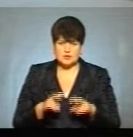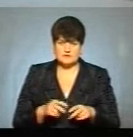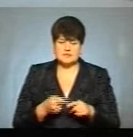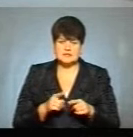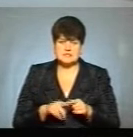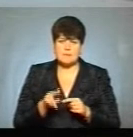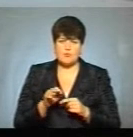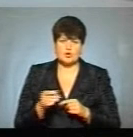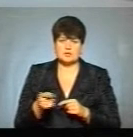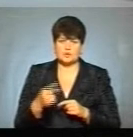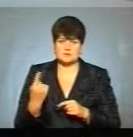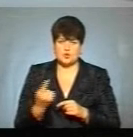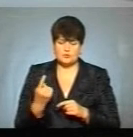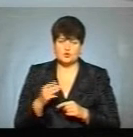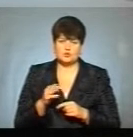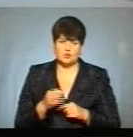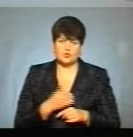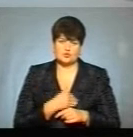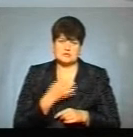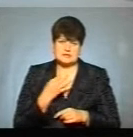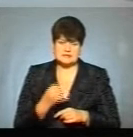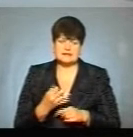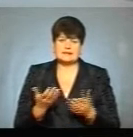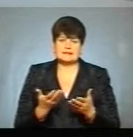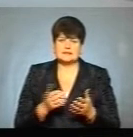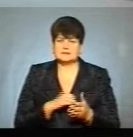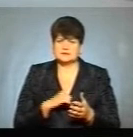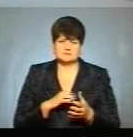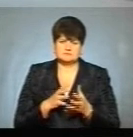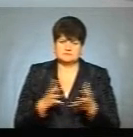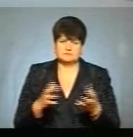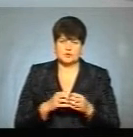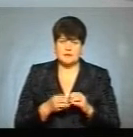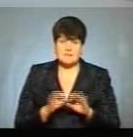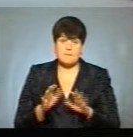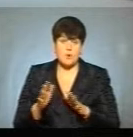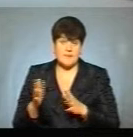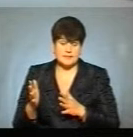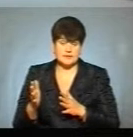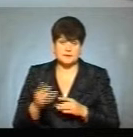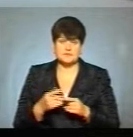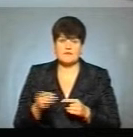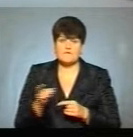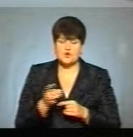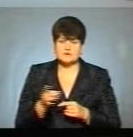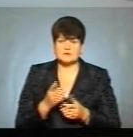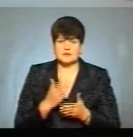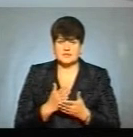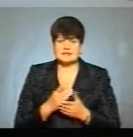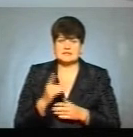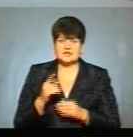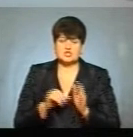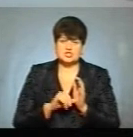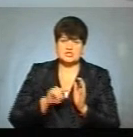по Тернопільській області, то хочу сказати, де найбільш критичні такі моменти, в розмірі становиться